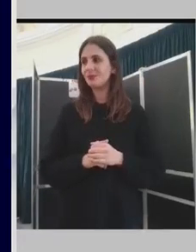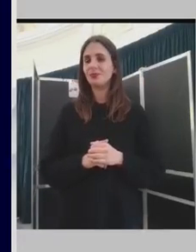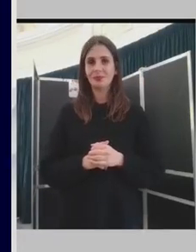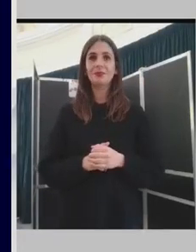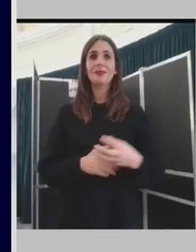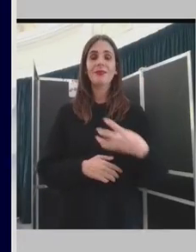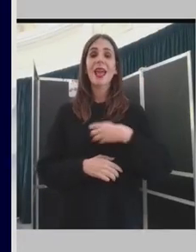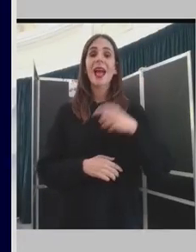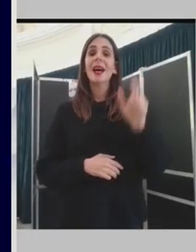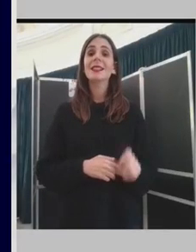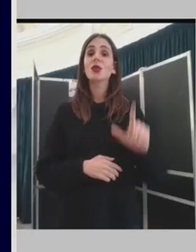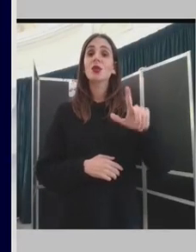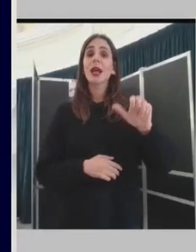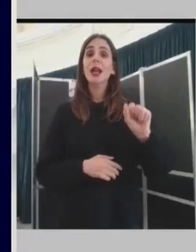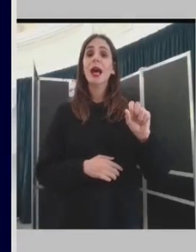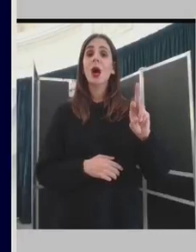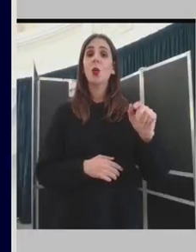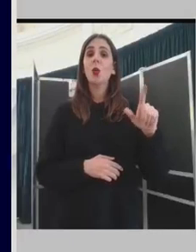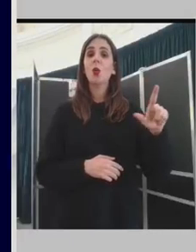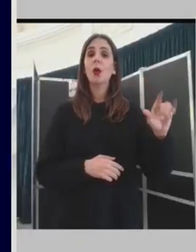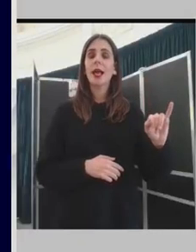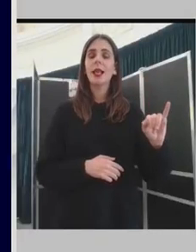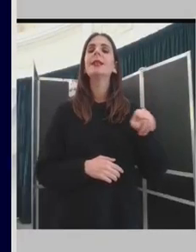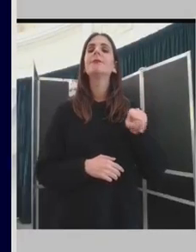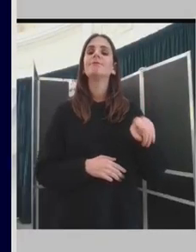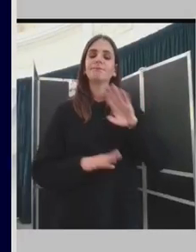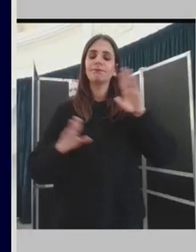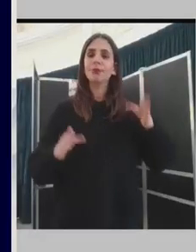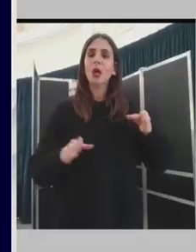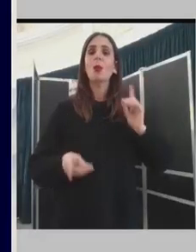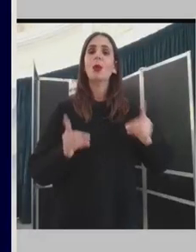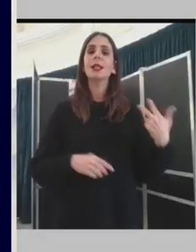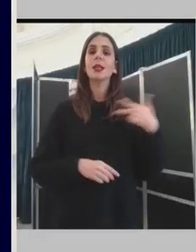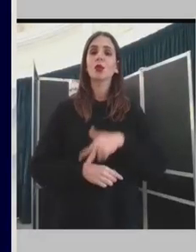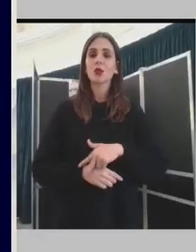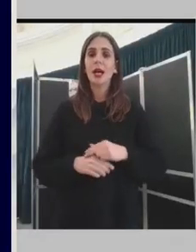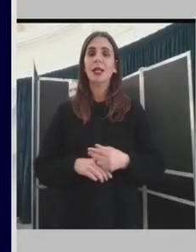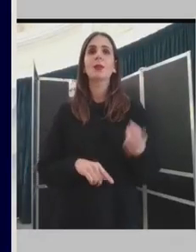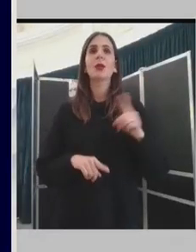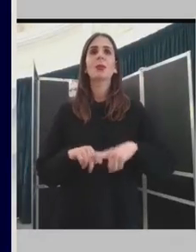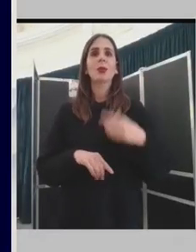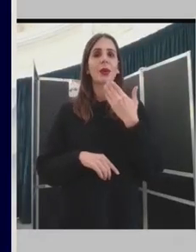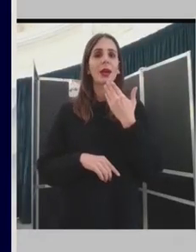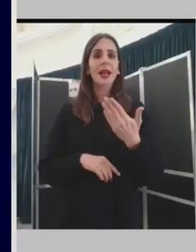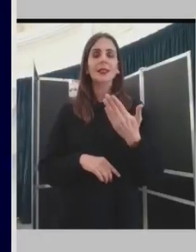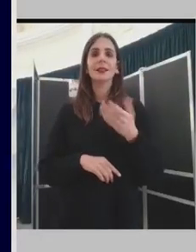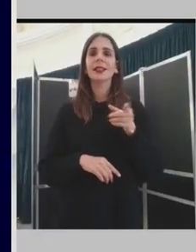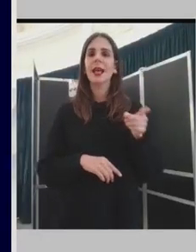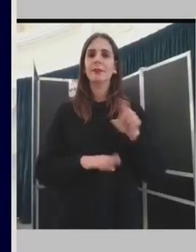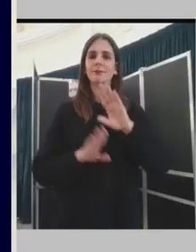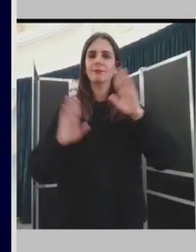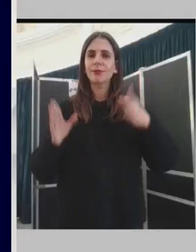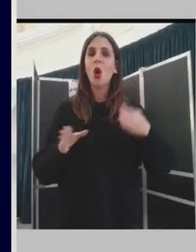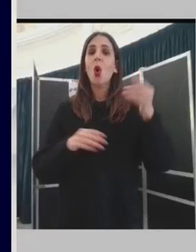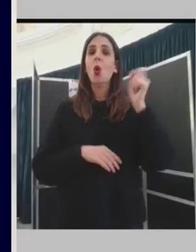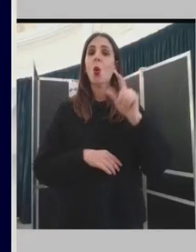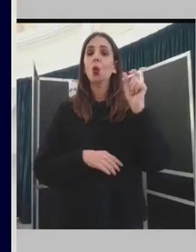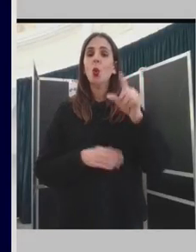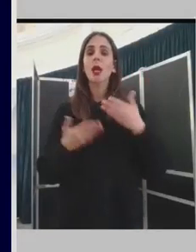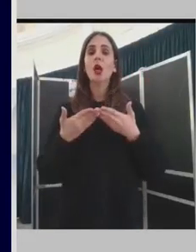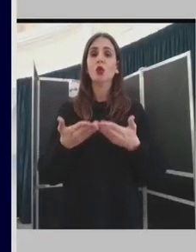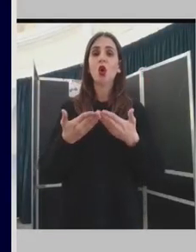Prego Assessora Laurelli, Assessora alle politiche sociali, salute, democrazia e legalità, a lei chiediamo in particolare un focus sulla cultura e il soccorso